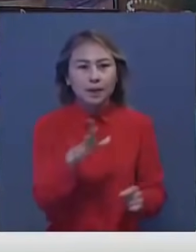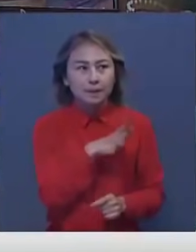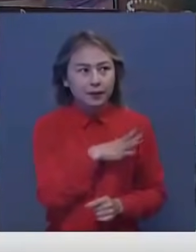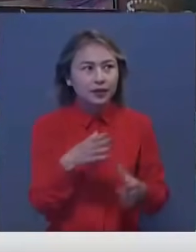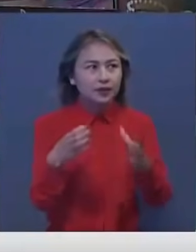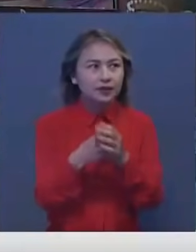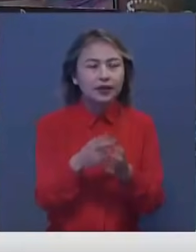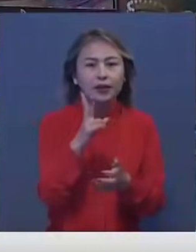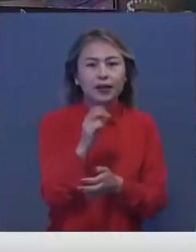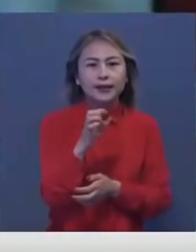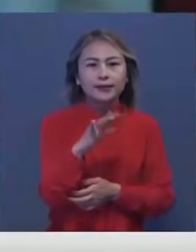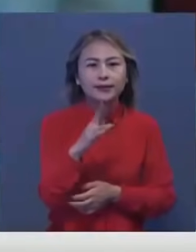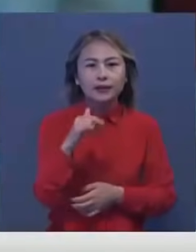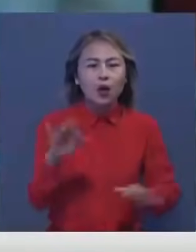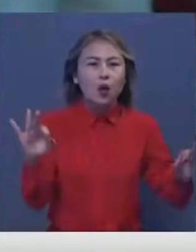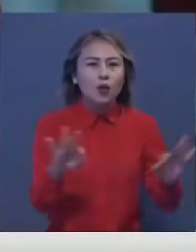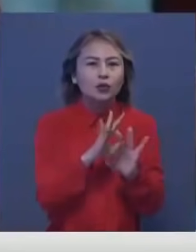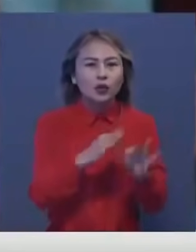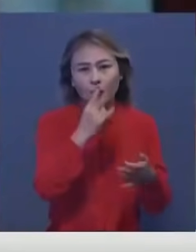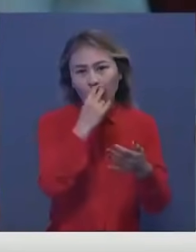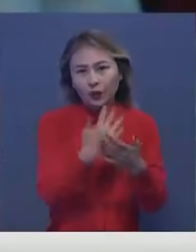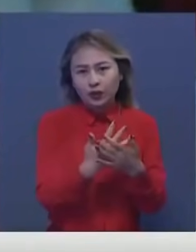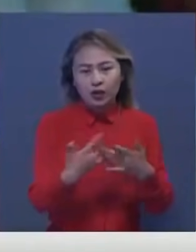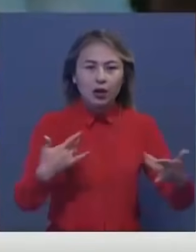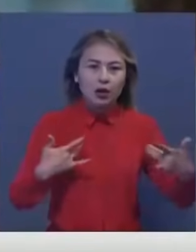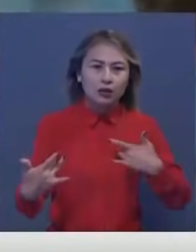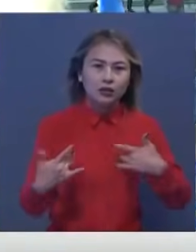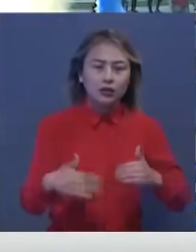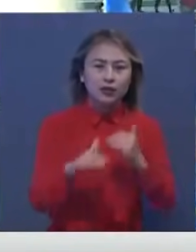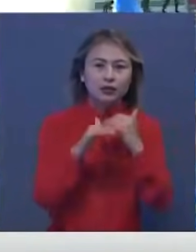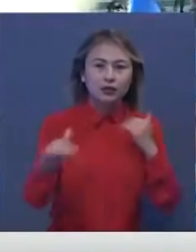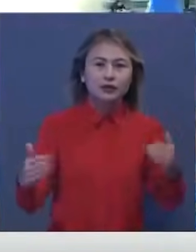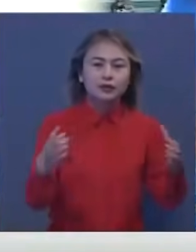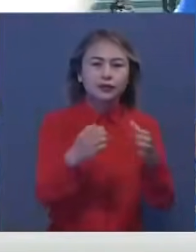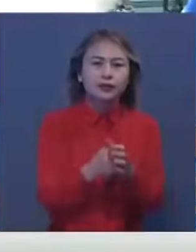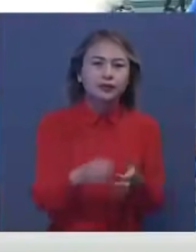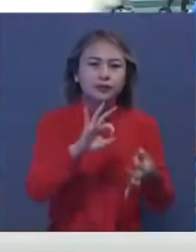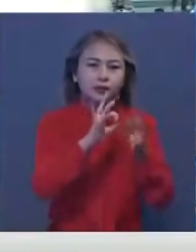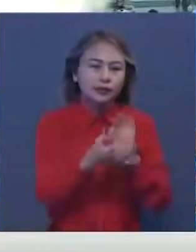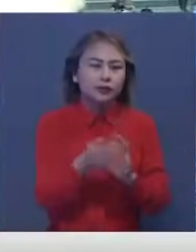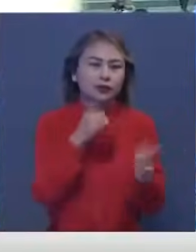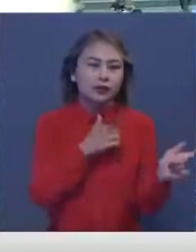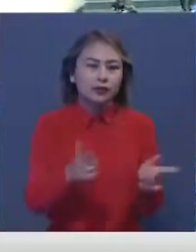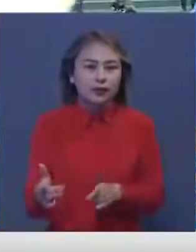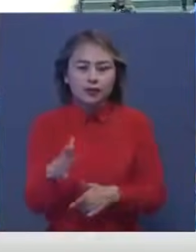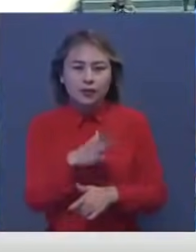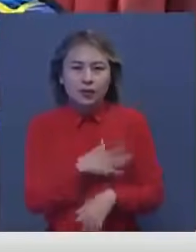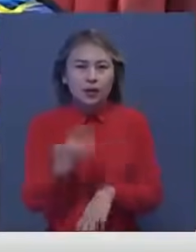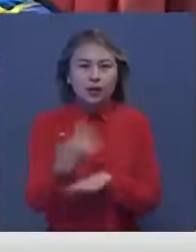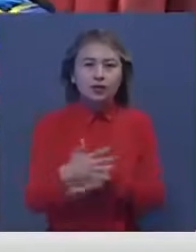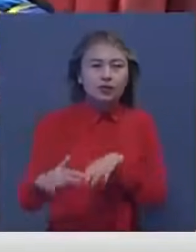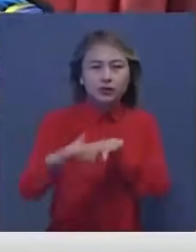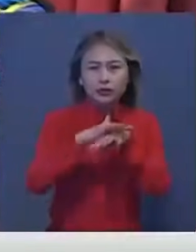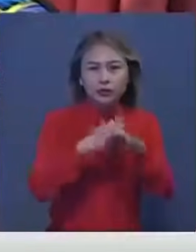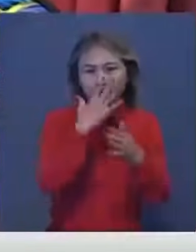Классика түні деп аталған концертке өнер адамдары да, сахнаны орнатқан мамандар да тыңғылықты дайындалған. Себебі ашық аспан астында